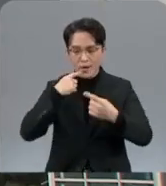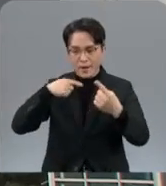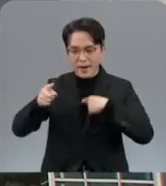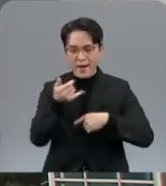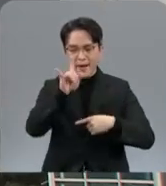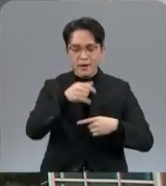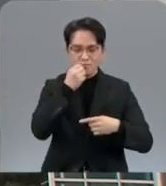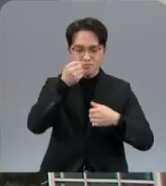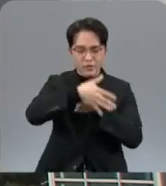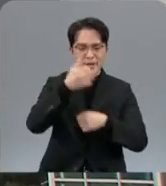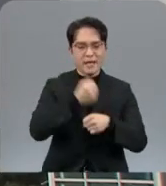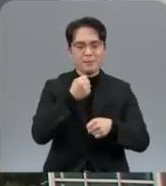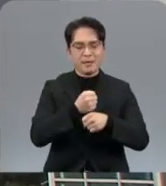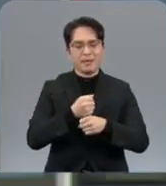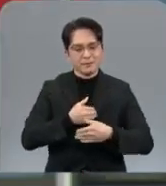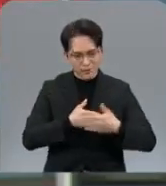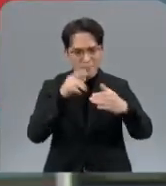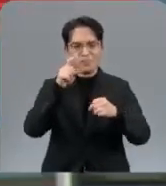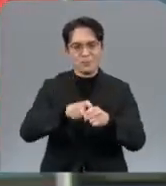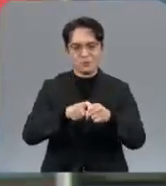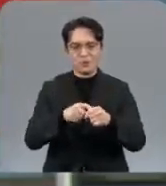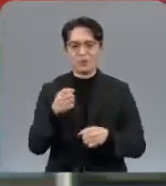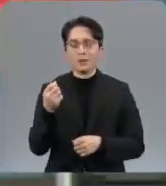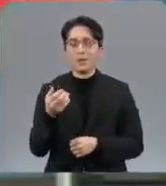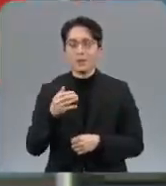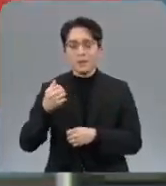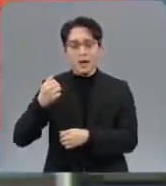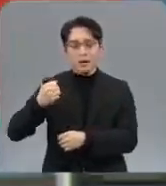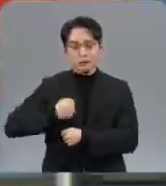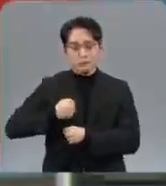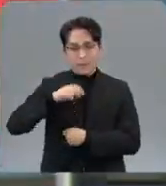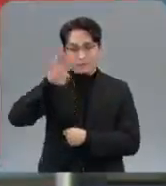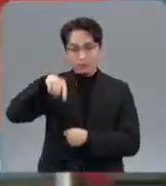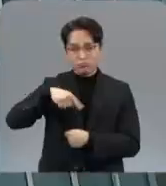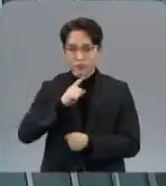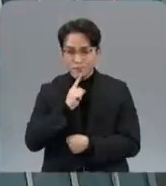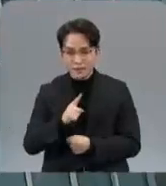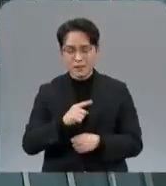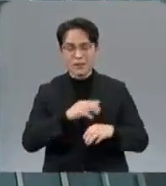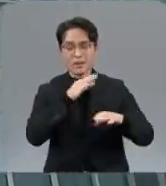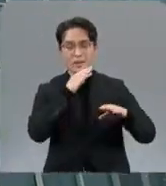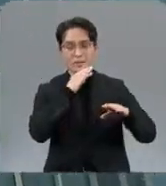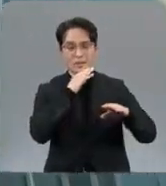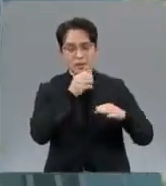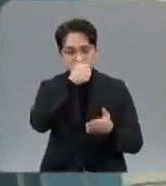今后抑制韩美延伸威慑也表现出强烈挑衅的应对意志。